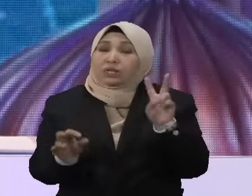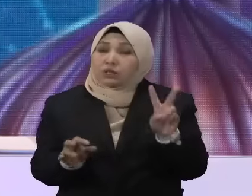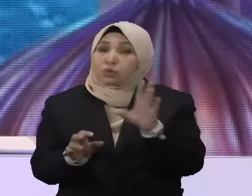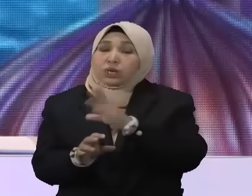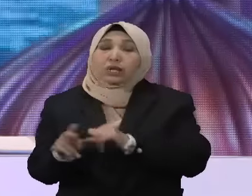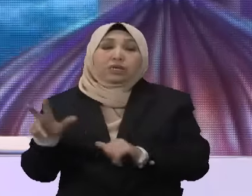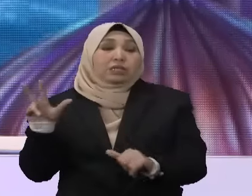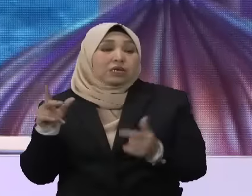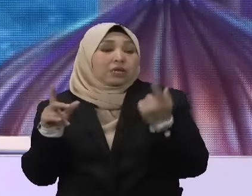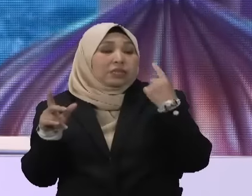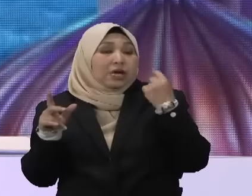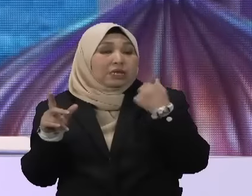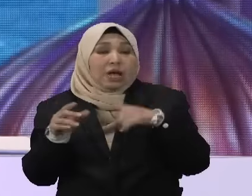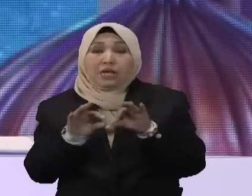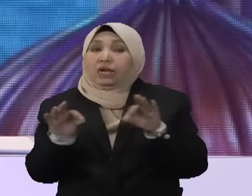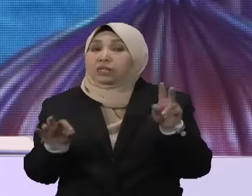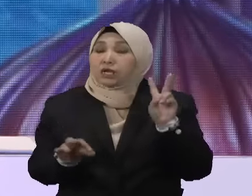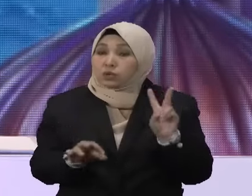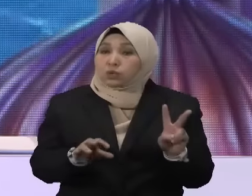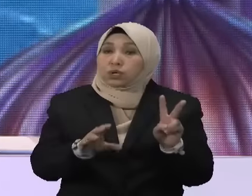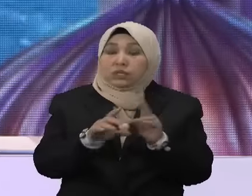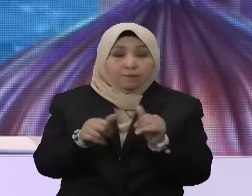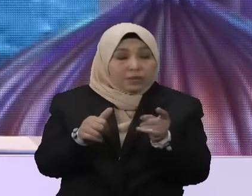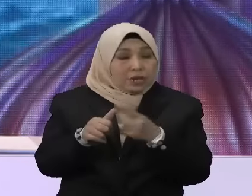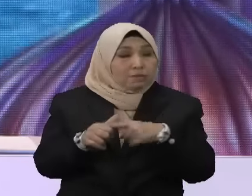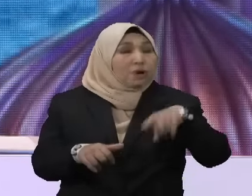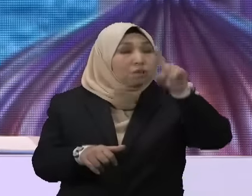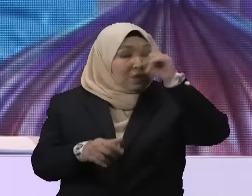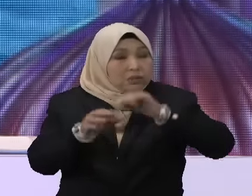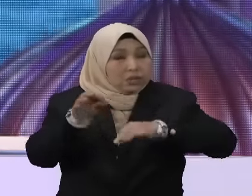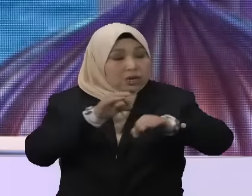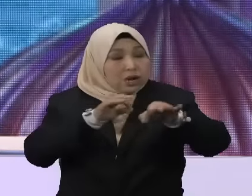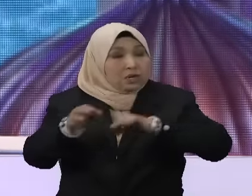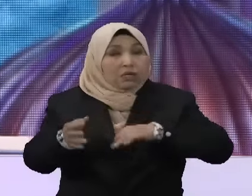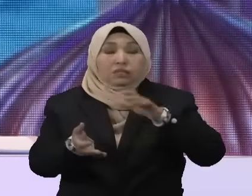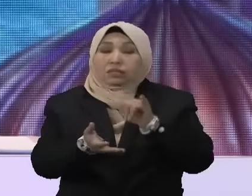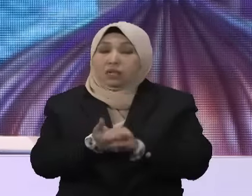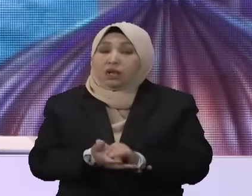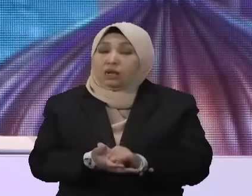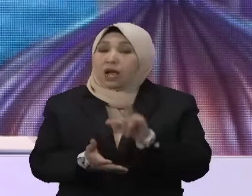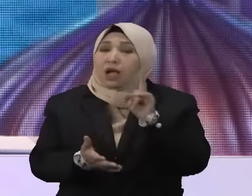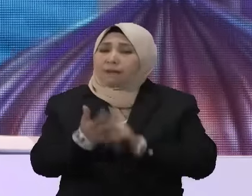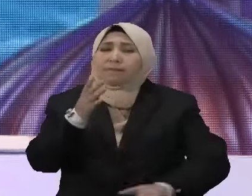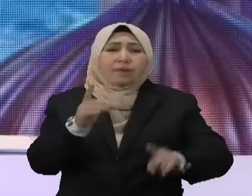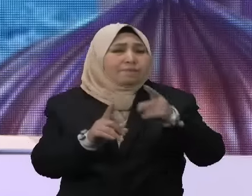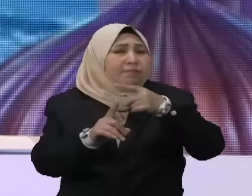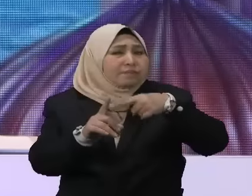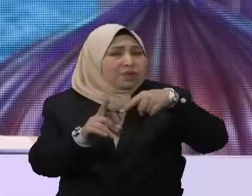tadi. Dalam ayat kedua tadi, yang pertama Allah SWT terangkan bahawasanya apabila